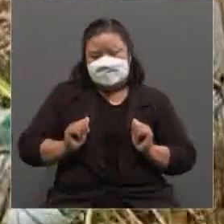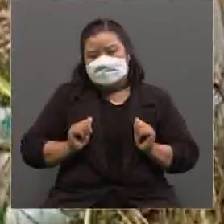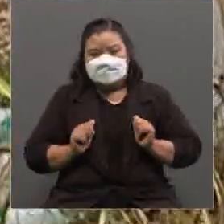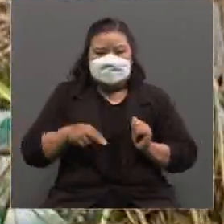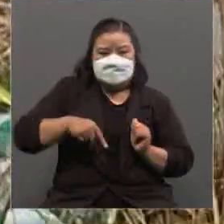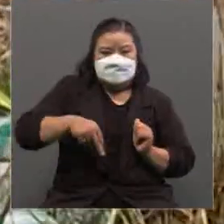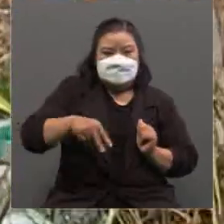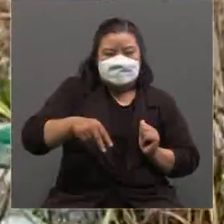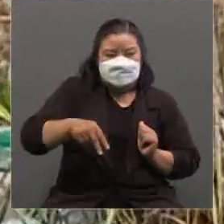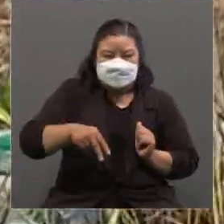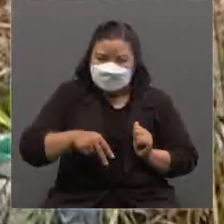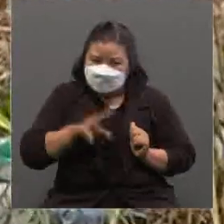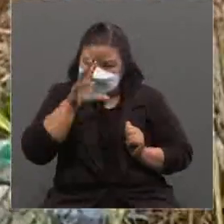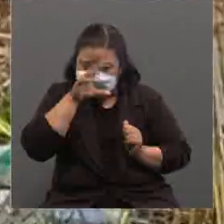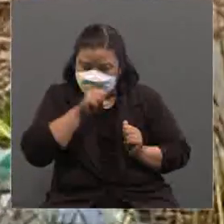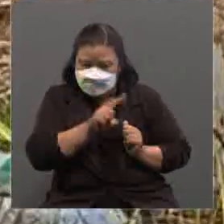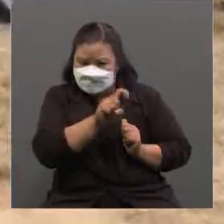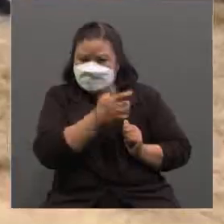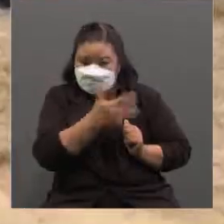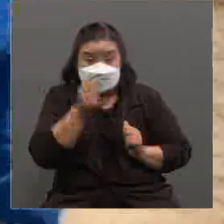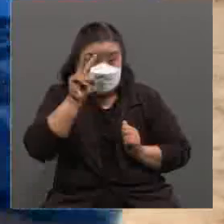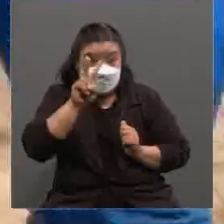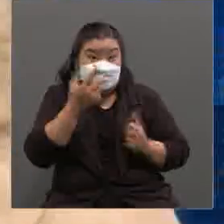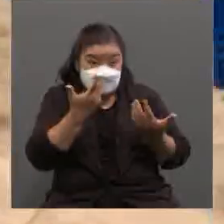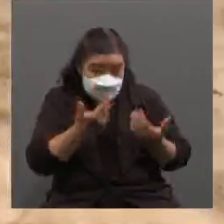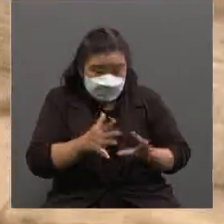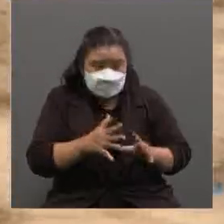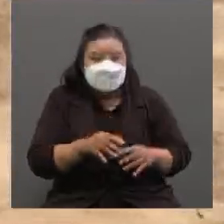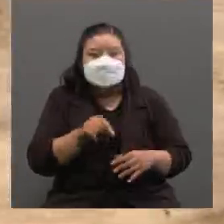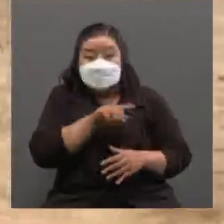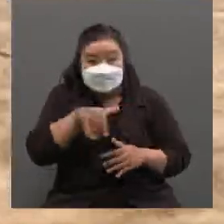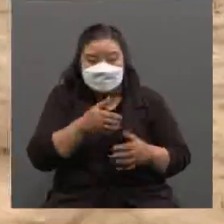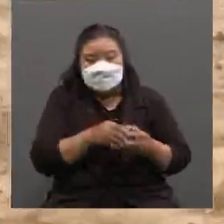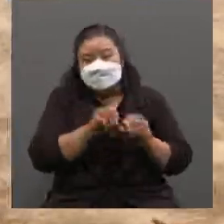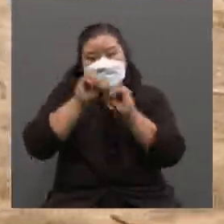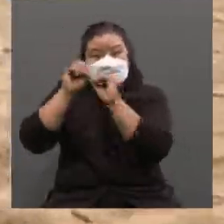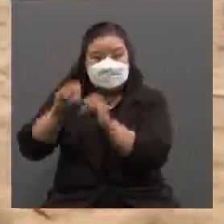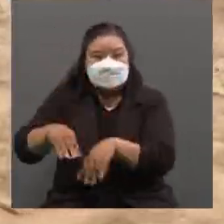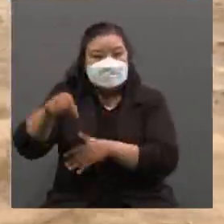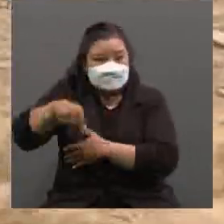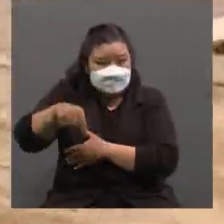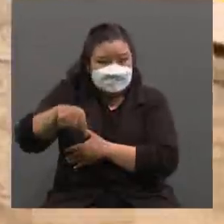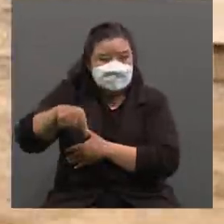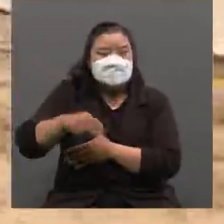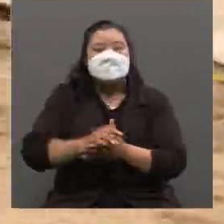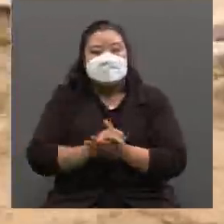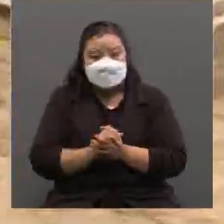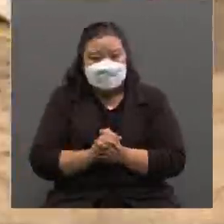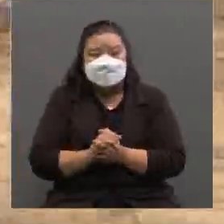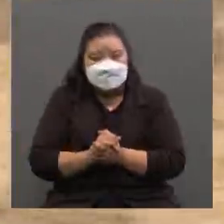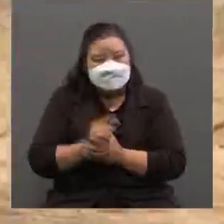จากรูปการณ์แล้วเสียชีวิตจากที่อื่นมาไม่ต่ำกว่า 2วันนะครับแล้วเป็นการเอาศพที่เสียชีวิตจากที่อื่นเนี่ยเอามาทิ้งไว้ตรงนี้